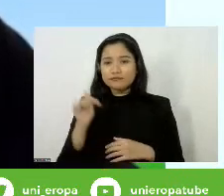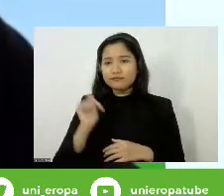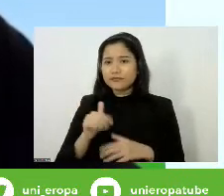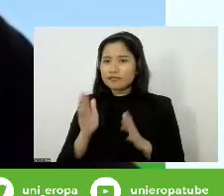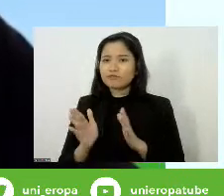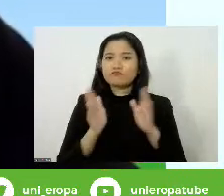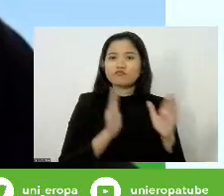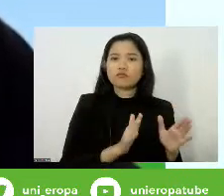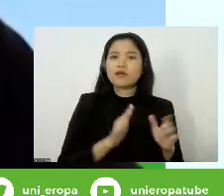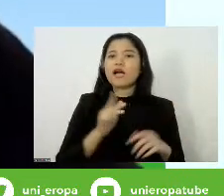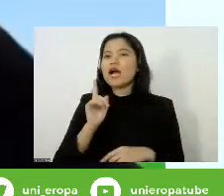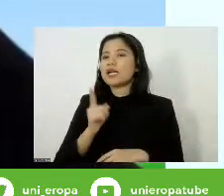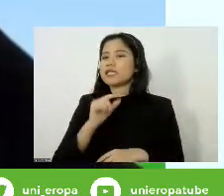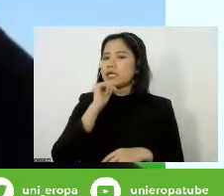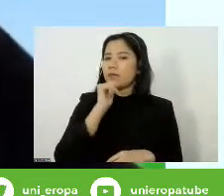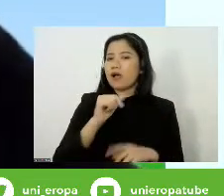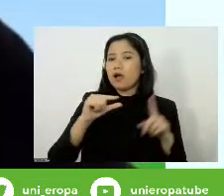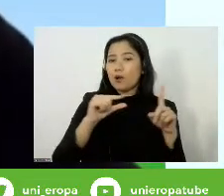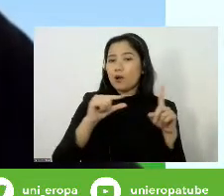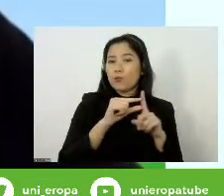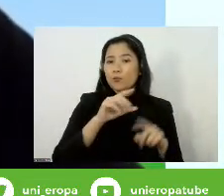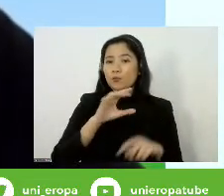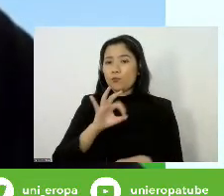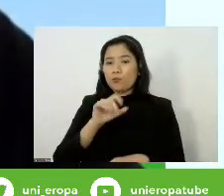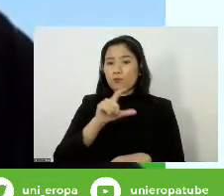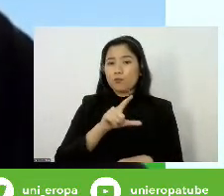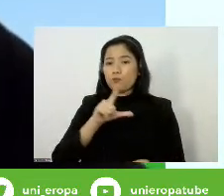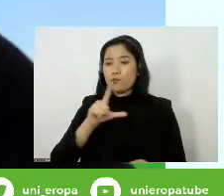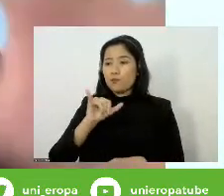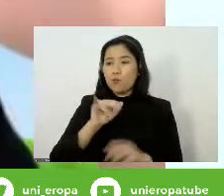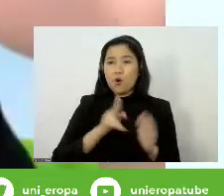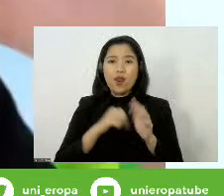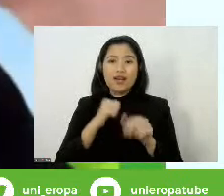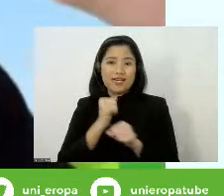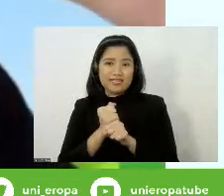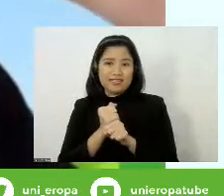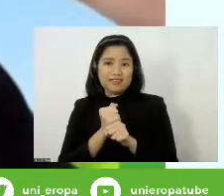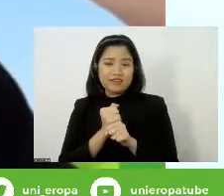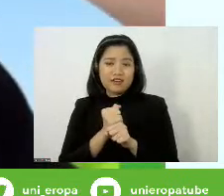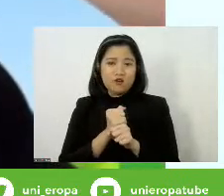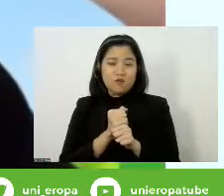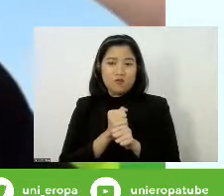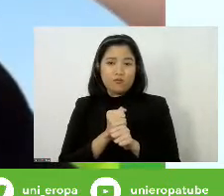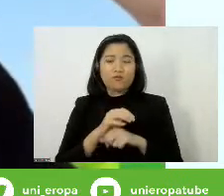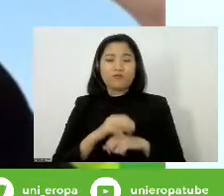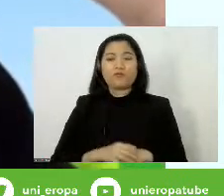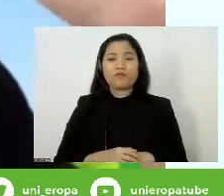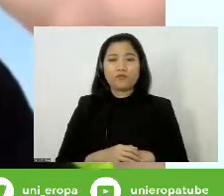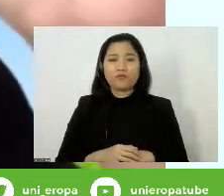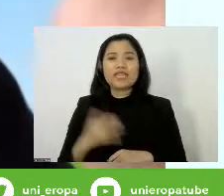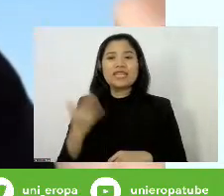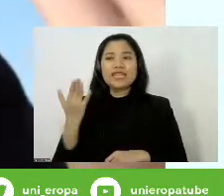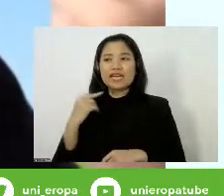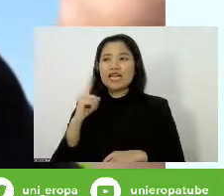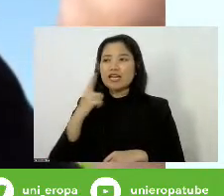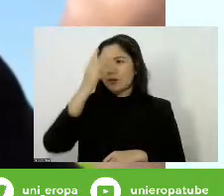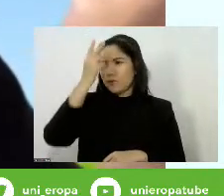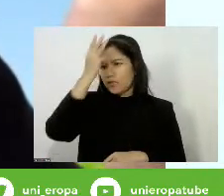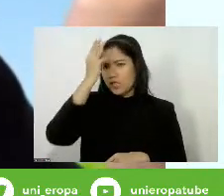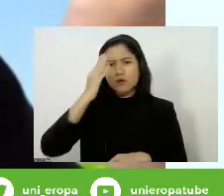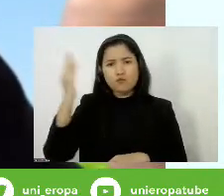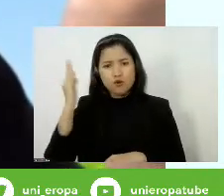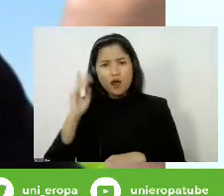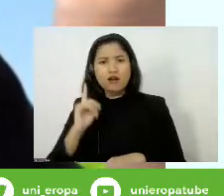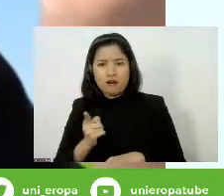berikut ini kita bakal ada polling untuk teman-teman peserta jadi dari berbagai daerah Tadi kan saya udah ngelihat nih ada dari Kalimantan Timur